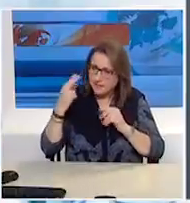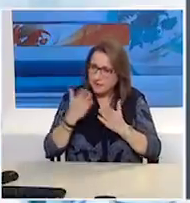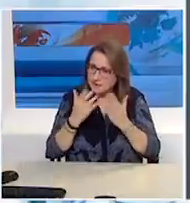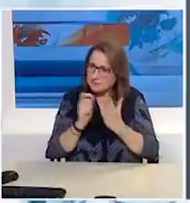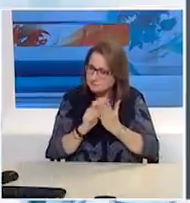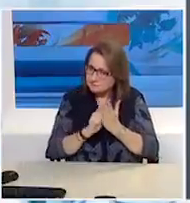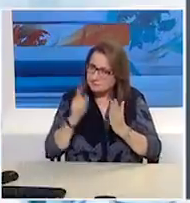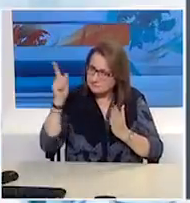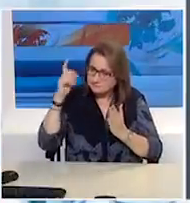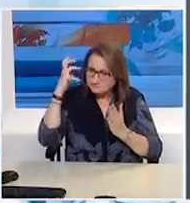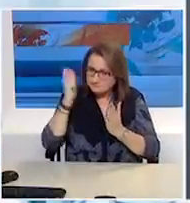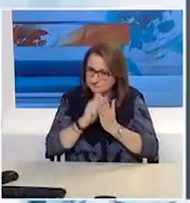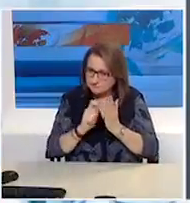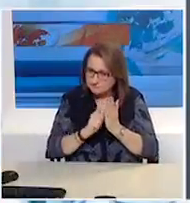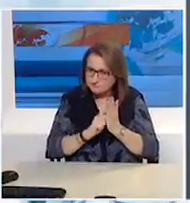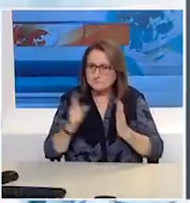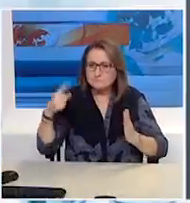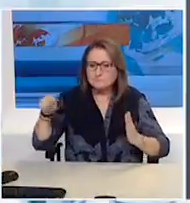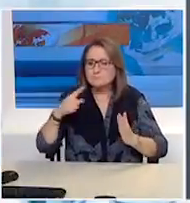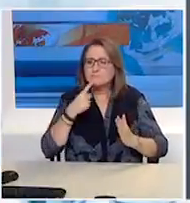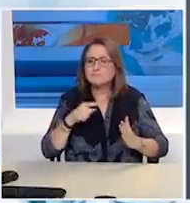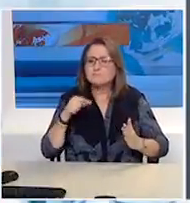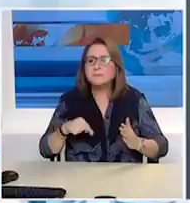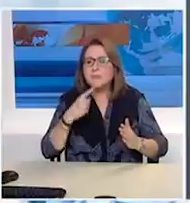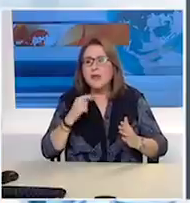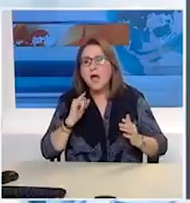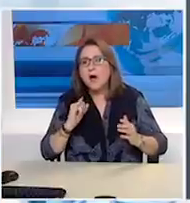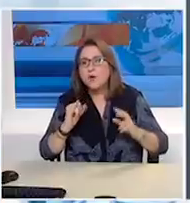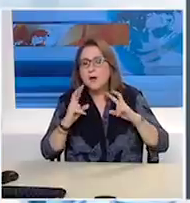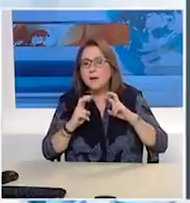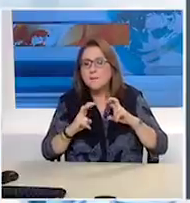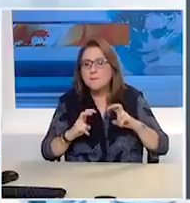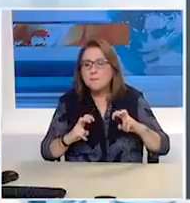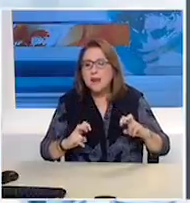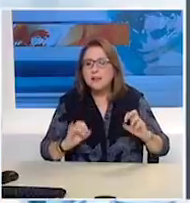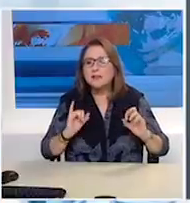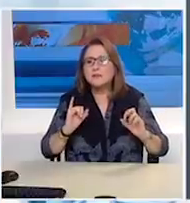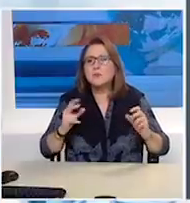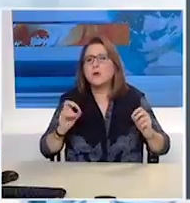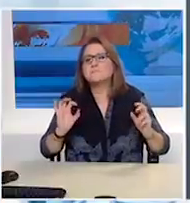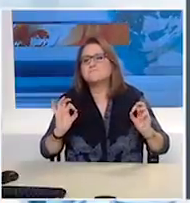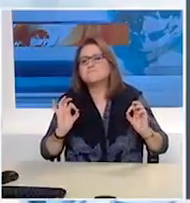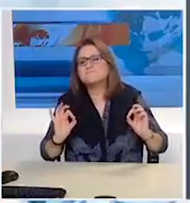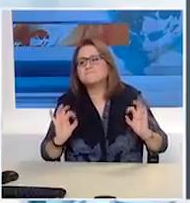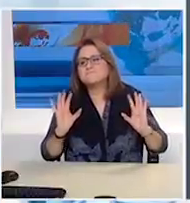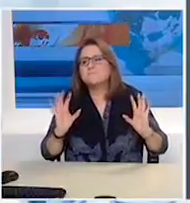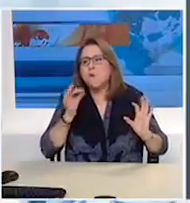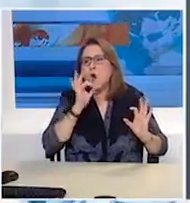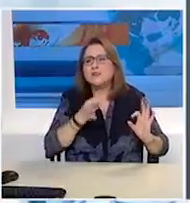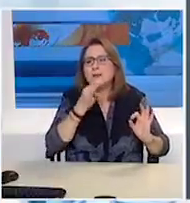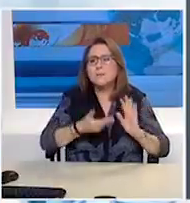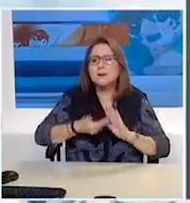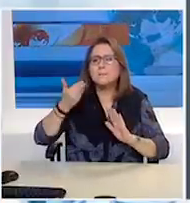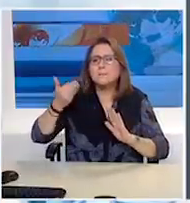κινδύνου, οι οποίοι εξακολουθούν βέβαια στα κύρια συμπεράσματα της μελέτης αυτής, η οποία είναι πολύ ενδελεχής, να λένε τα πράγματα που έχουμε πει ήδη για